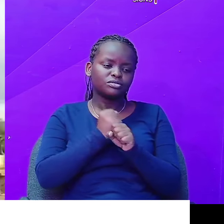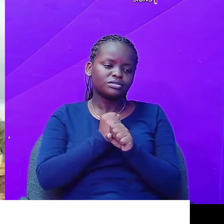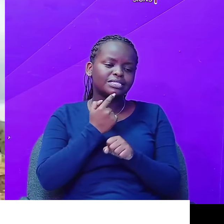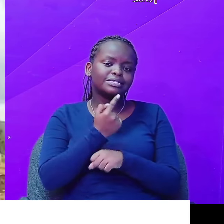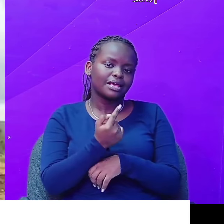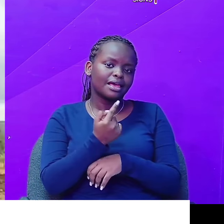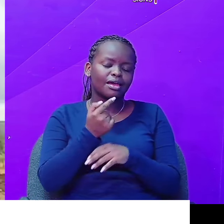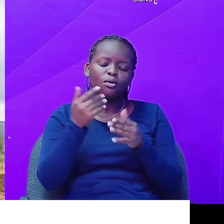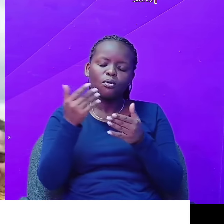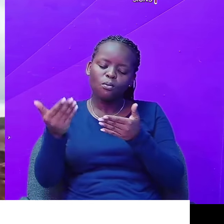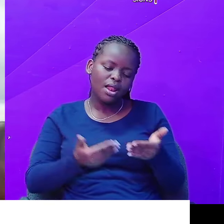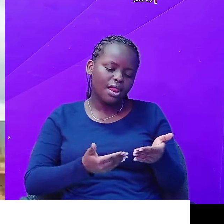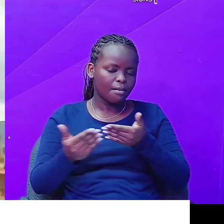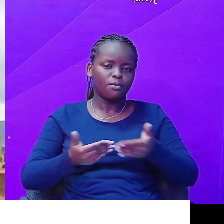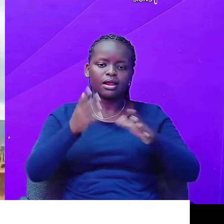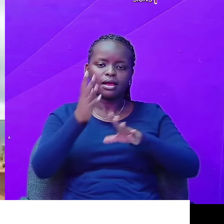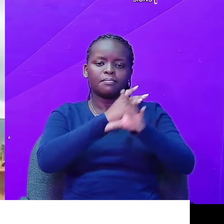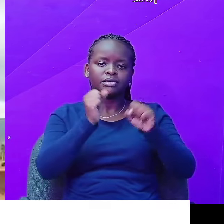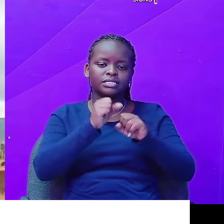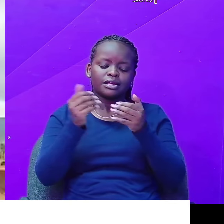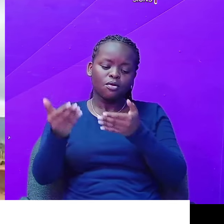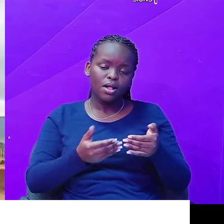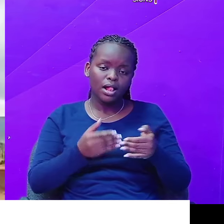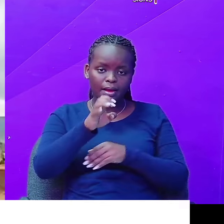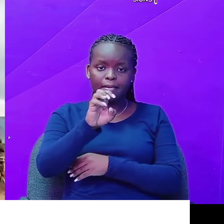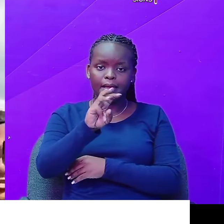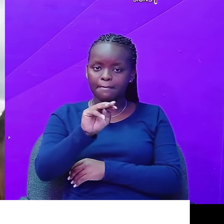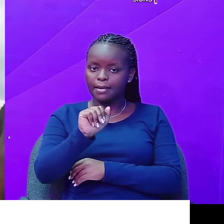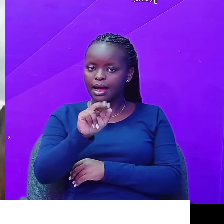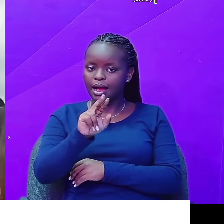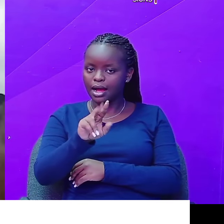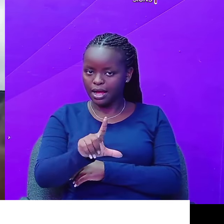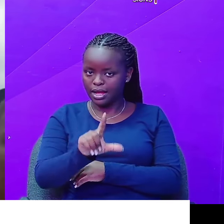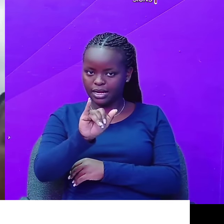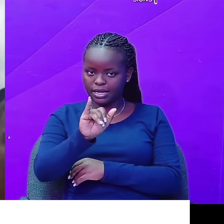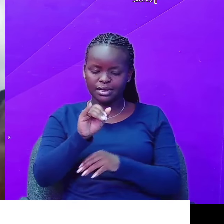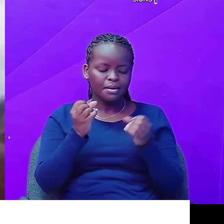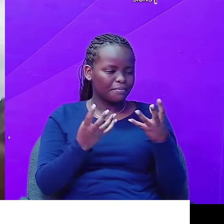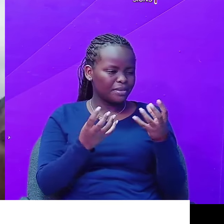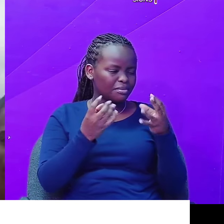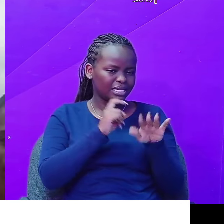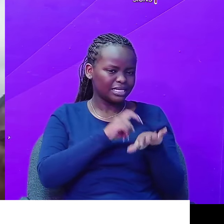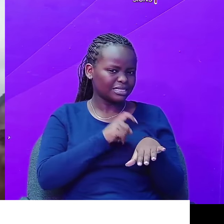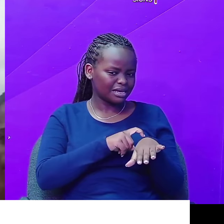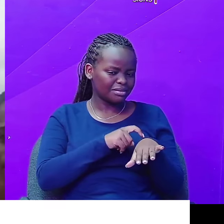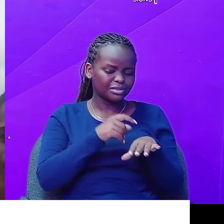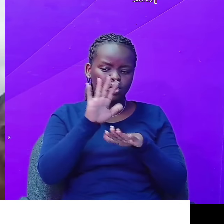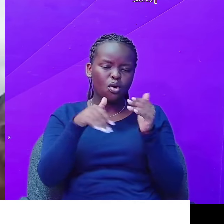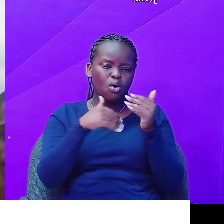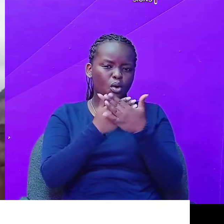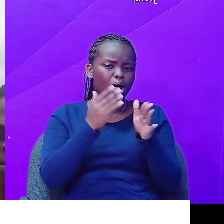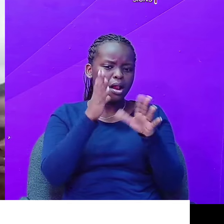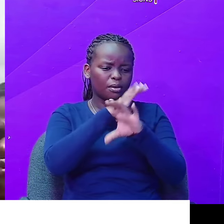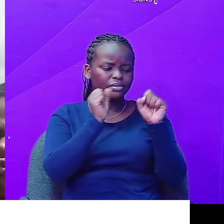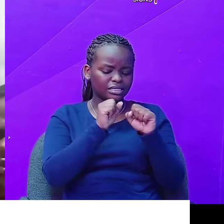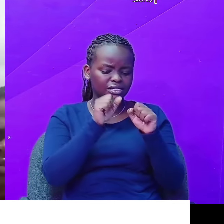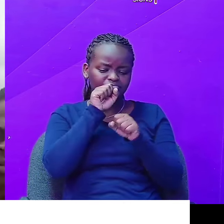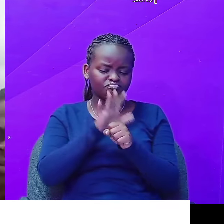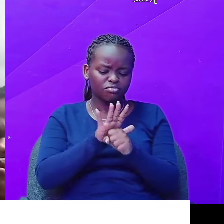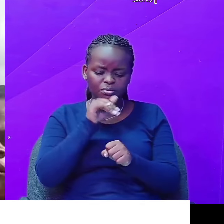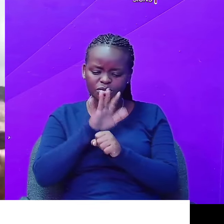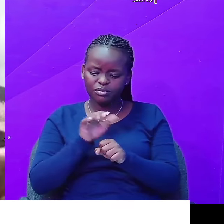Makueni, karibu sana Hemali, kwa sababu wakati mwingi rais wote waliopita wamekuwa wakituahidi kuhusu